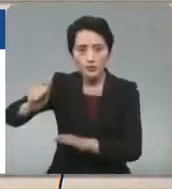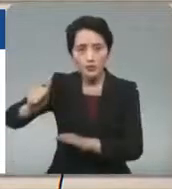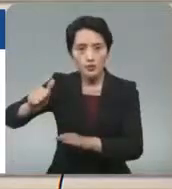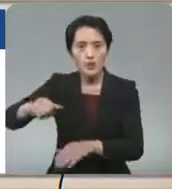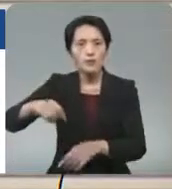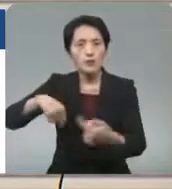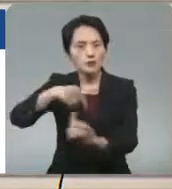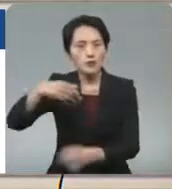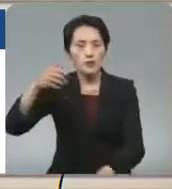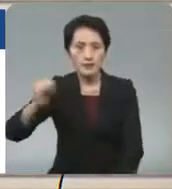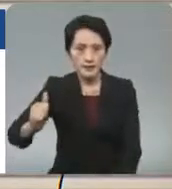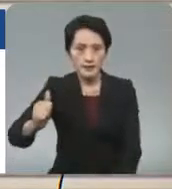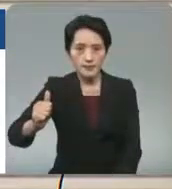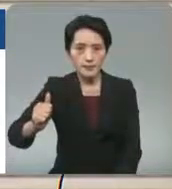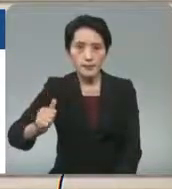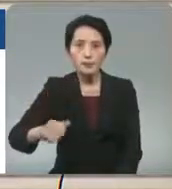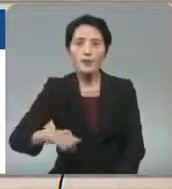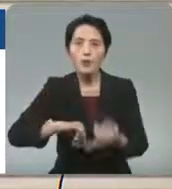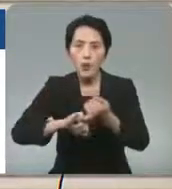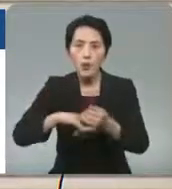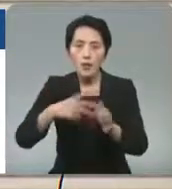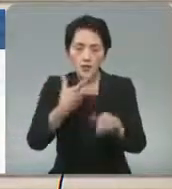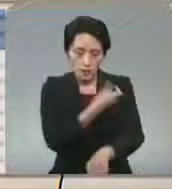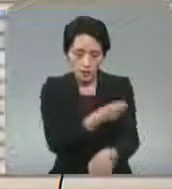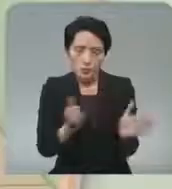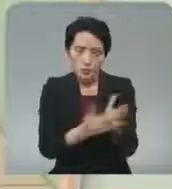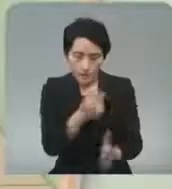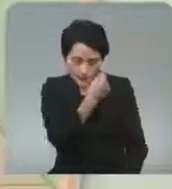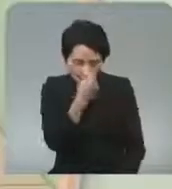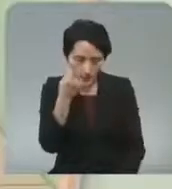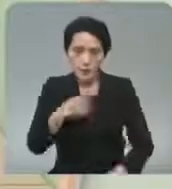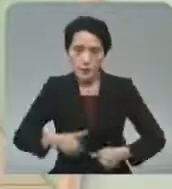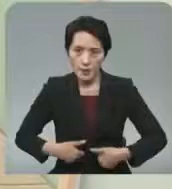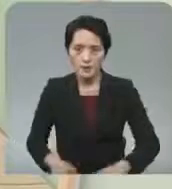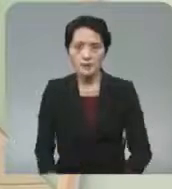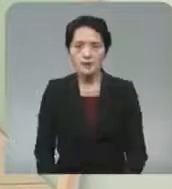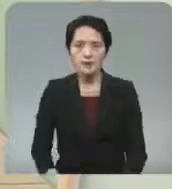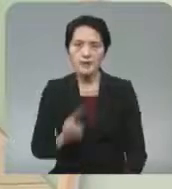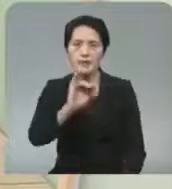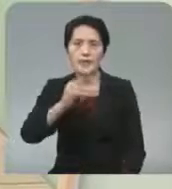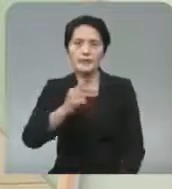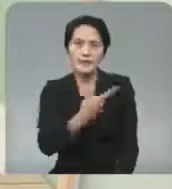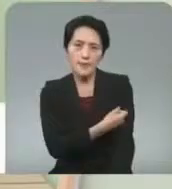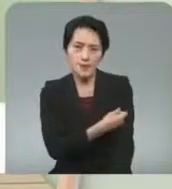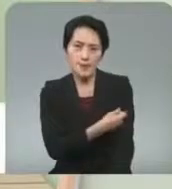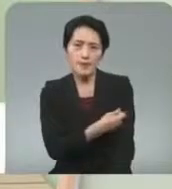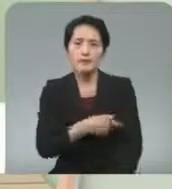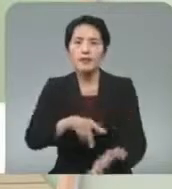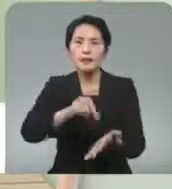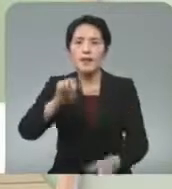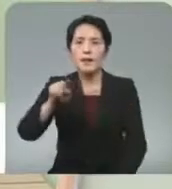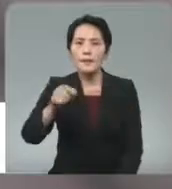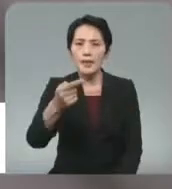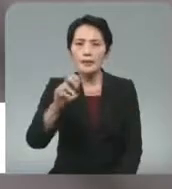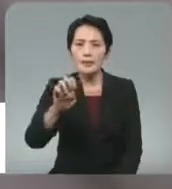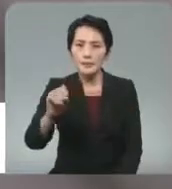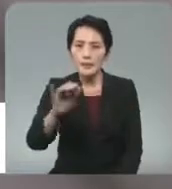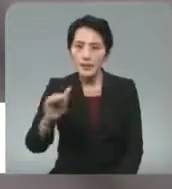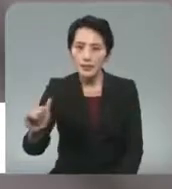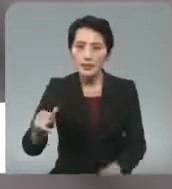einen negativen pcr-test vorzeichen zutritt zur badehäusern und karaoke ahnen für indoor